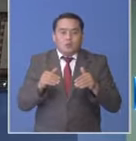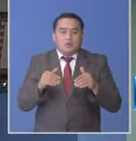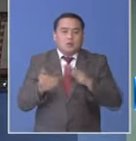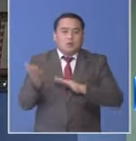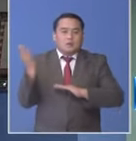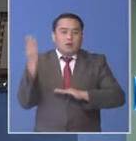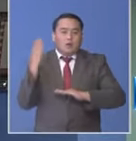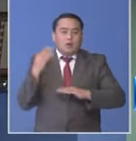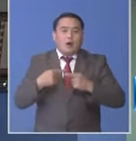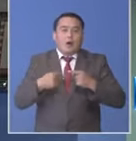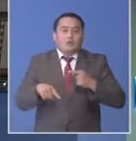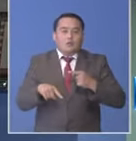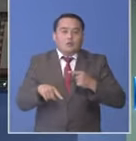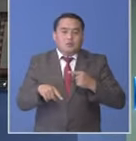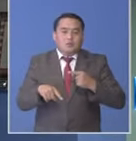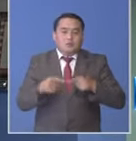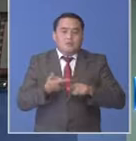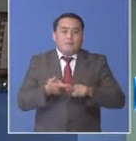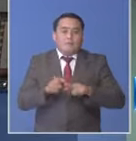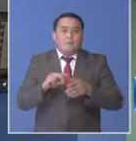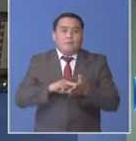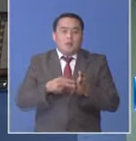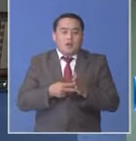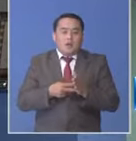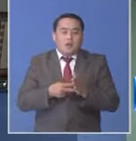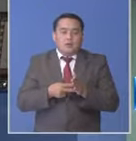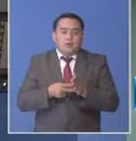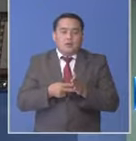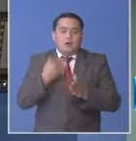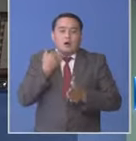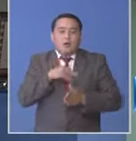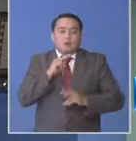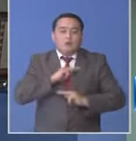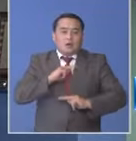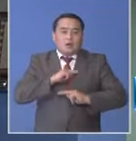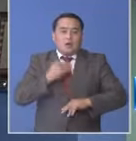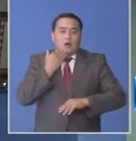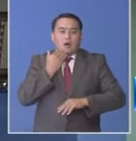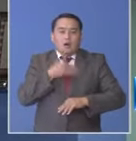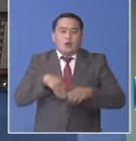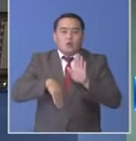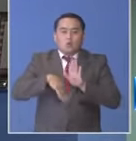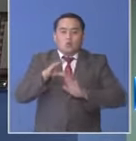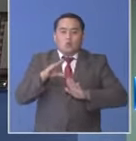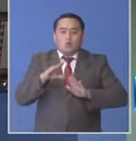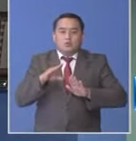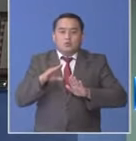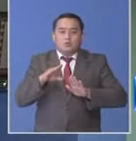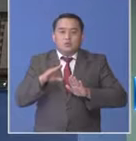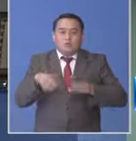издревле отличается в этом плане своим качеством работы, лучшим